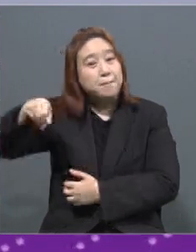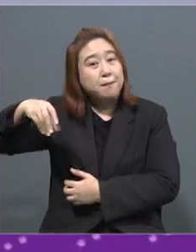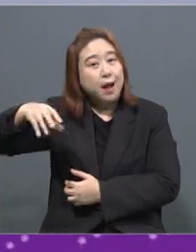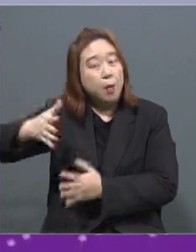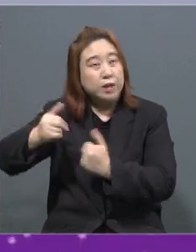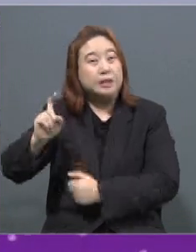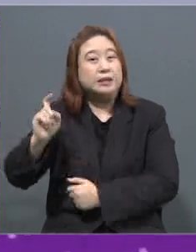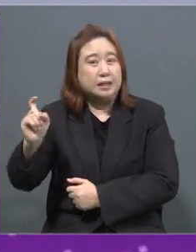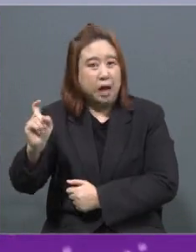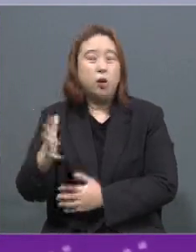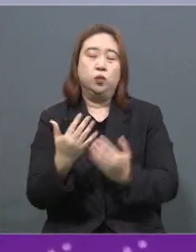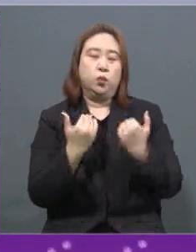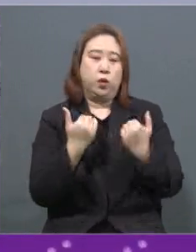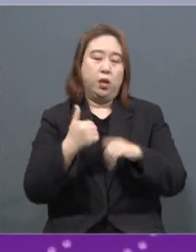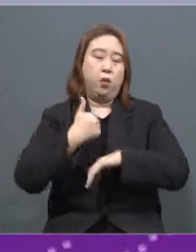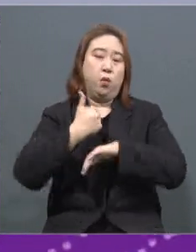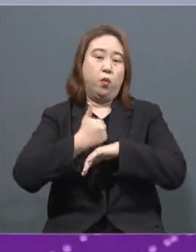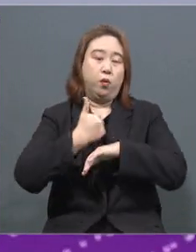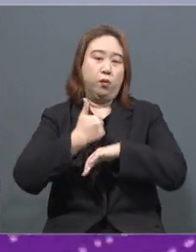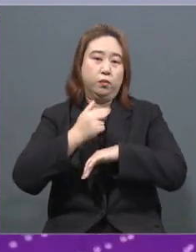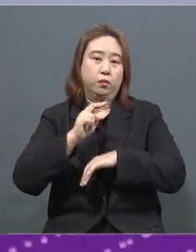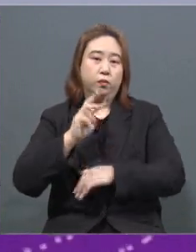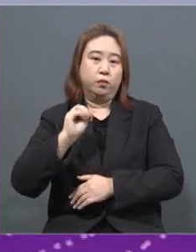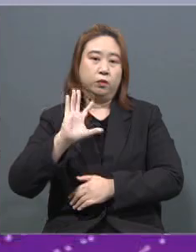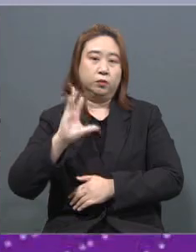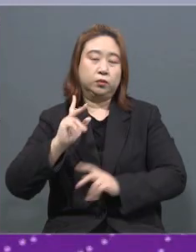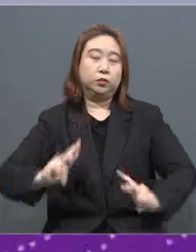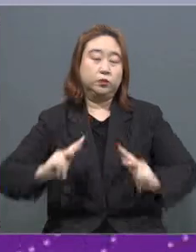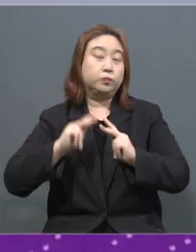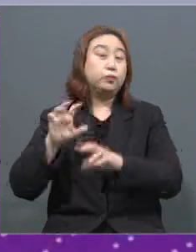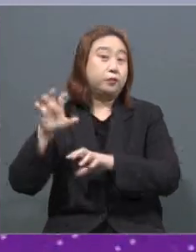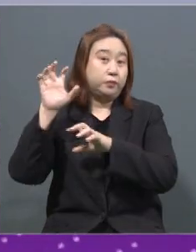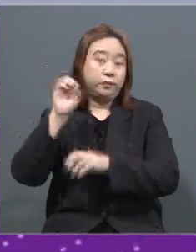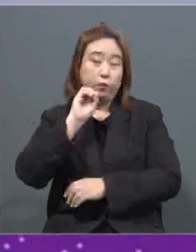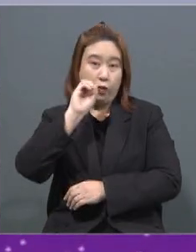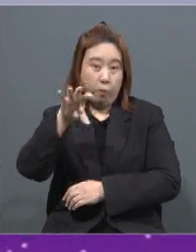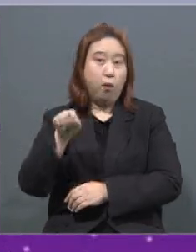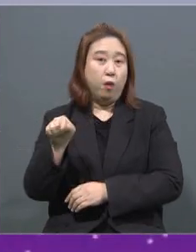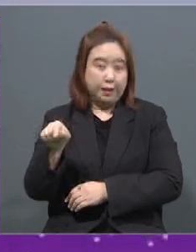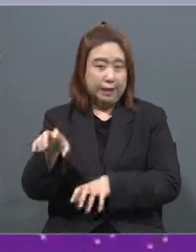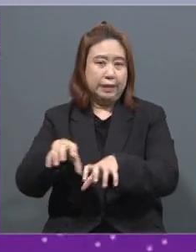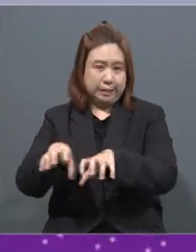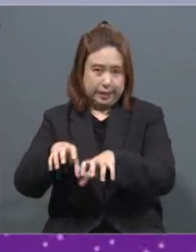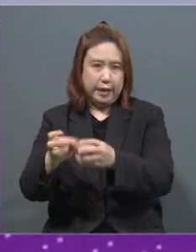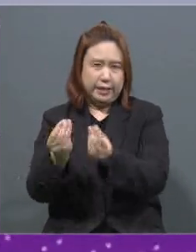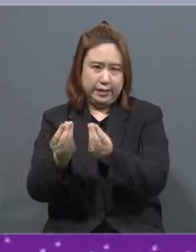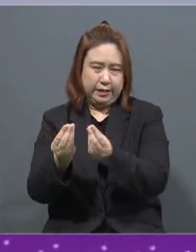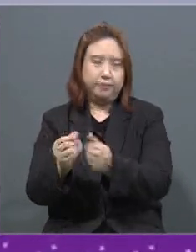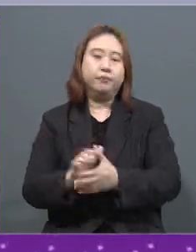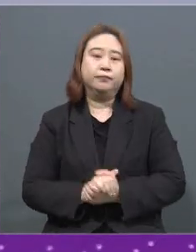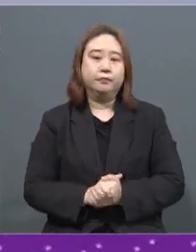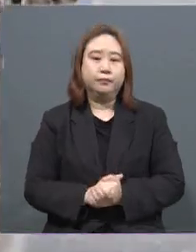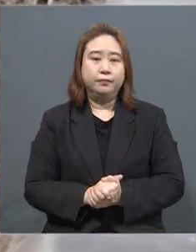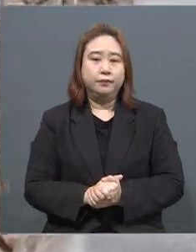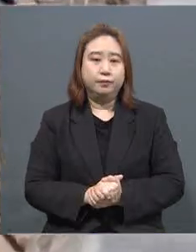ครับรัฐมนตรีช่วยว่าการกระทรวงมหาดไทยก็กำชับกปภ.สาขาแม่สายให้เร่งฟื้นฟูให้แล้วเสร็จโดยเร็วครับ